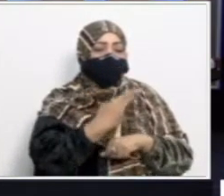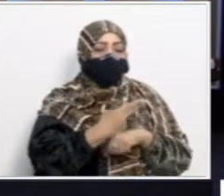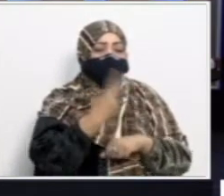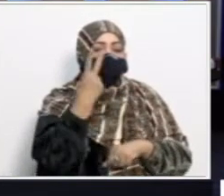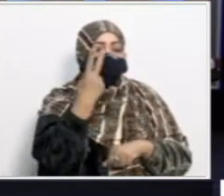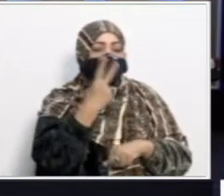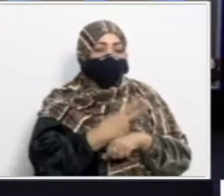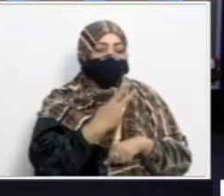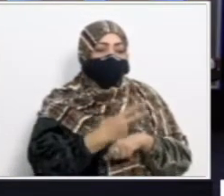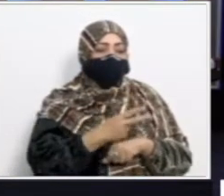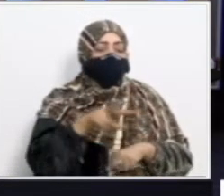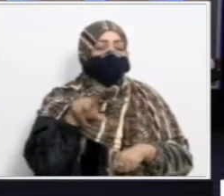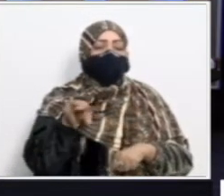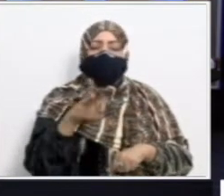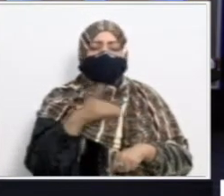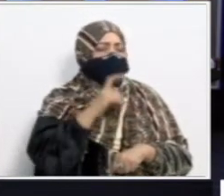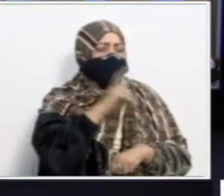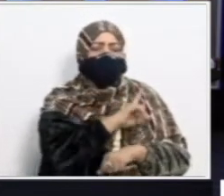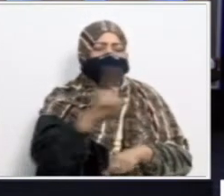احدهما وتزوج زوجة اخيه.